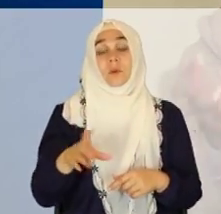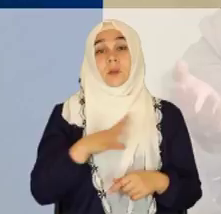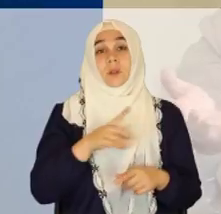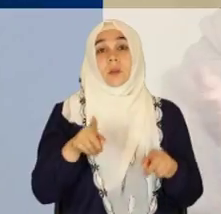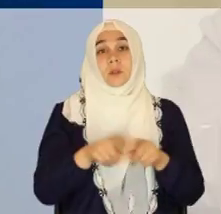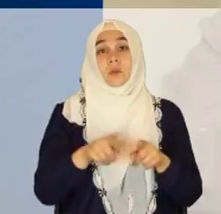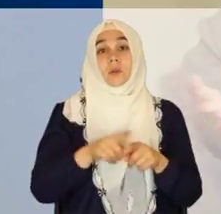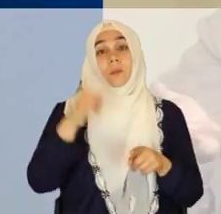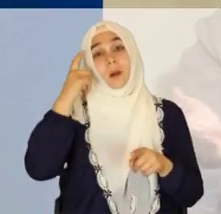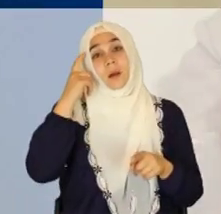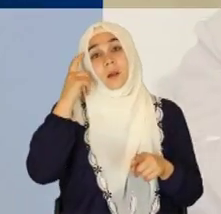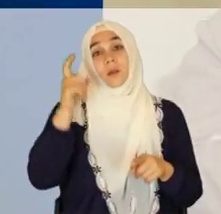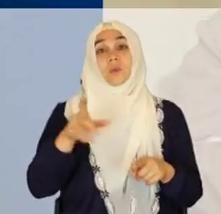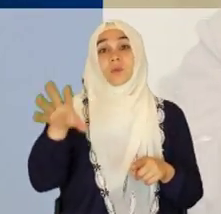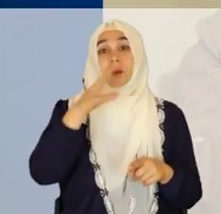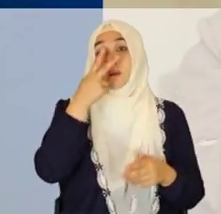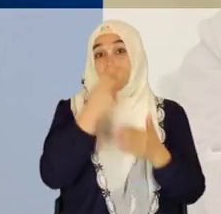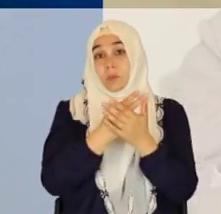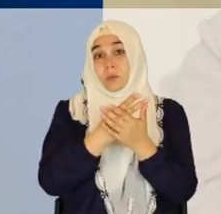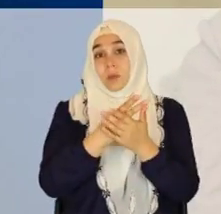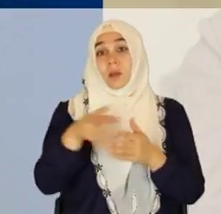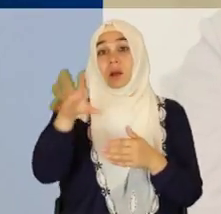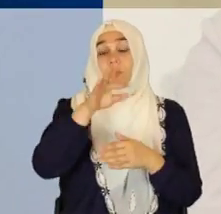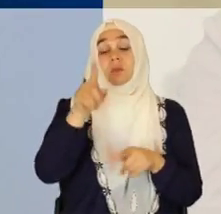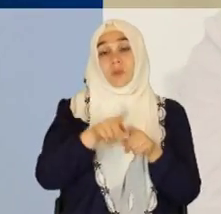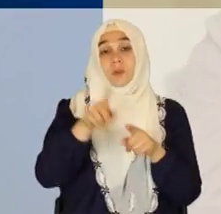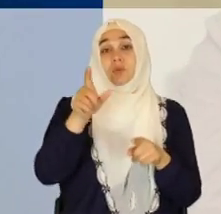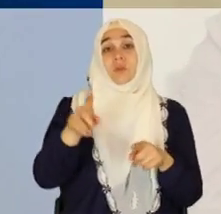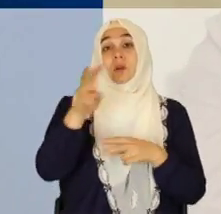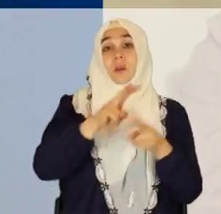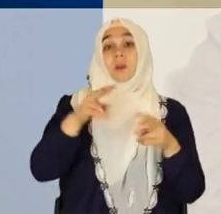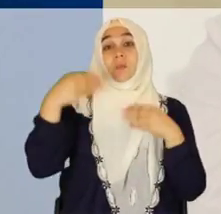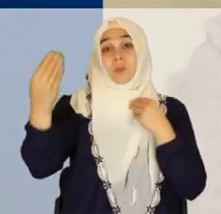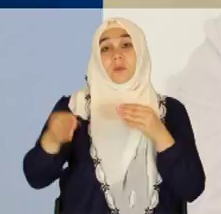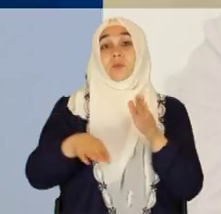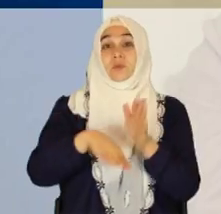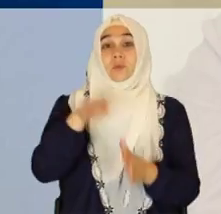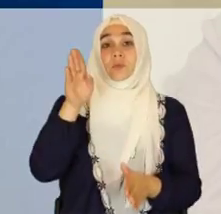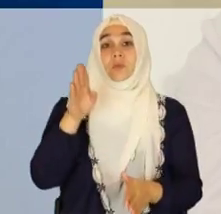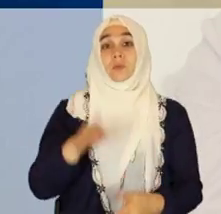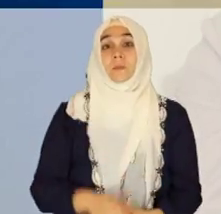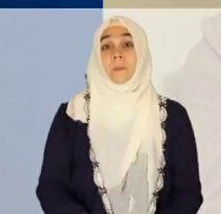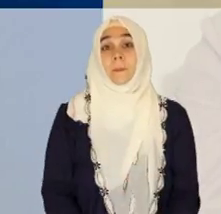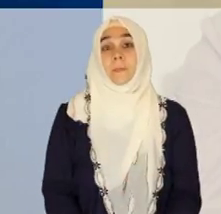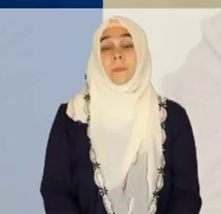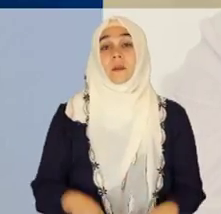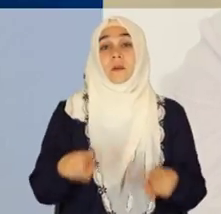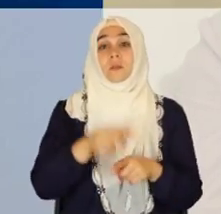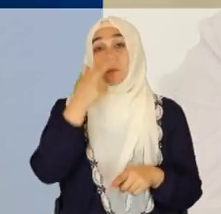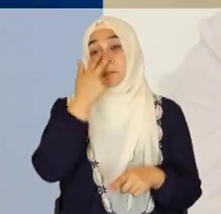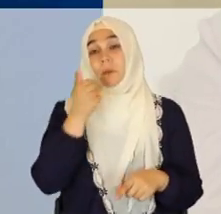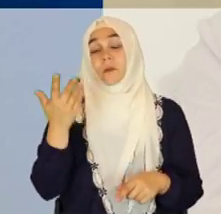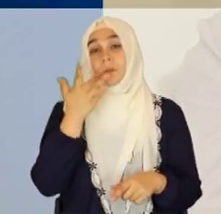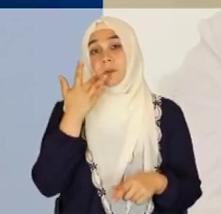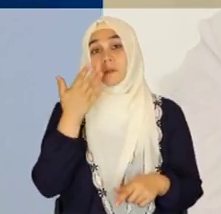Shular bilinadi endi mahalla ko'rib turibsiz ko'zingiz oldida, ana shunaqalarni izlab olib borib berish kerak. Bu kasb qilib